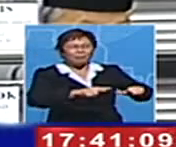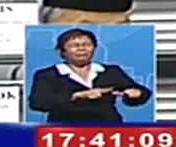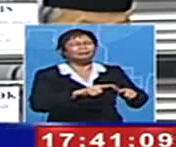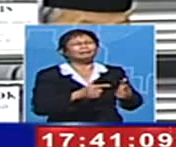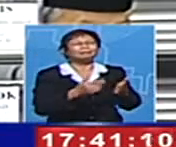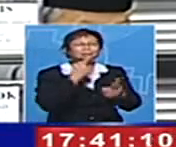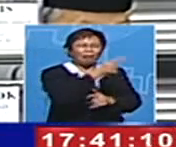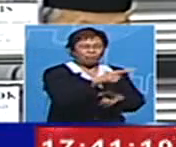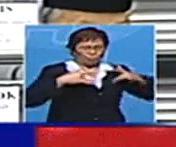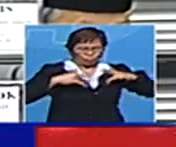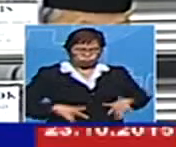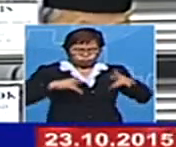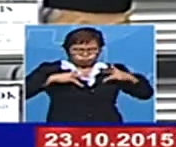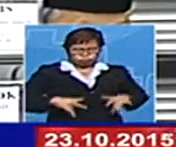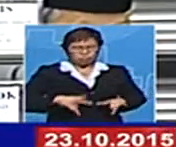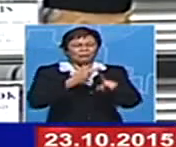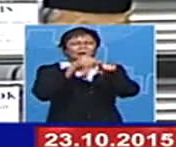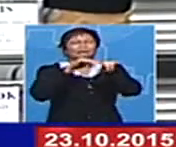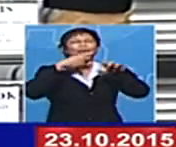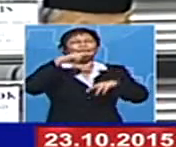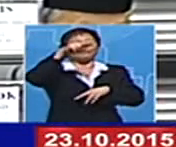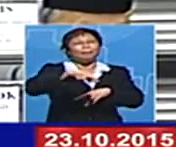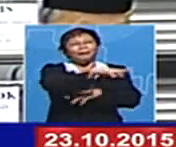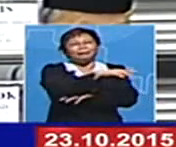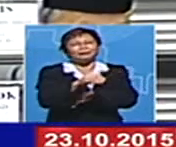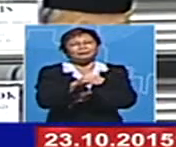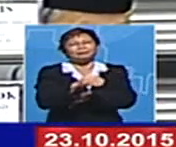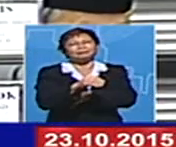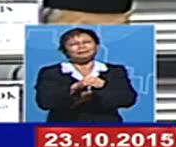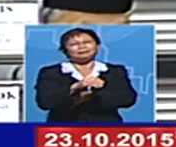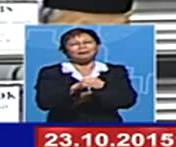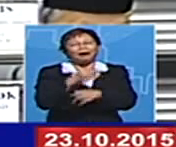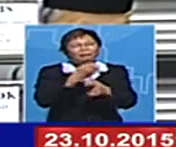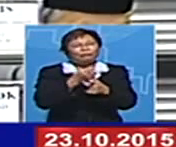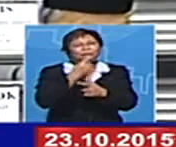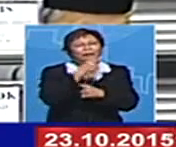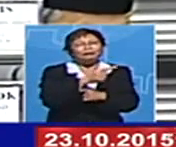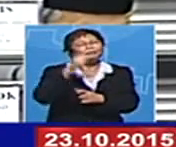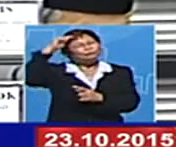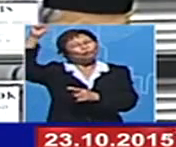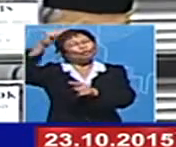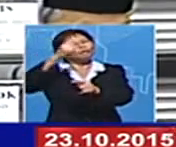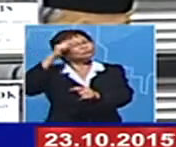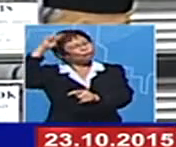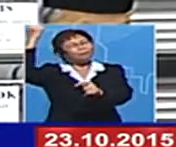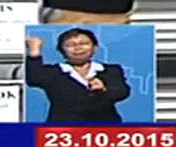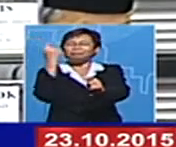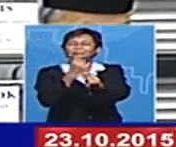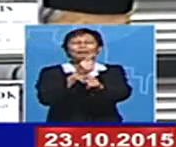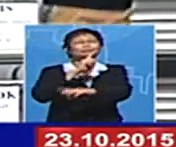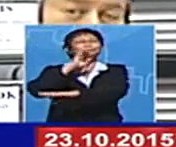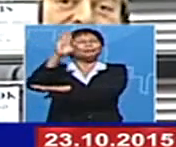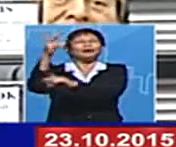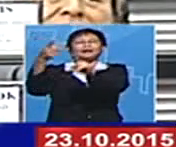asa dari rahmatnya dan apatah lagi sesungguhnya Tuhan juga tetap menjanjikan